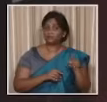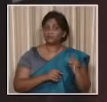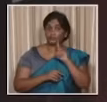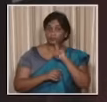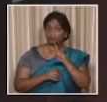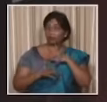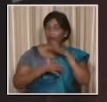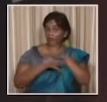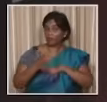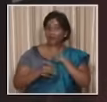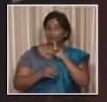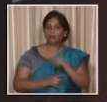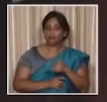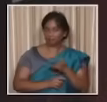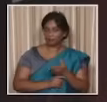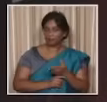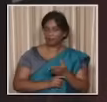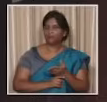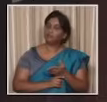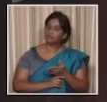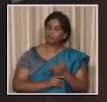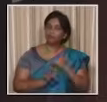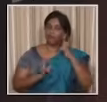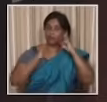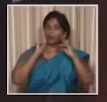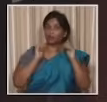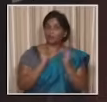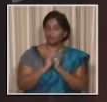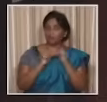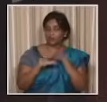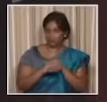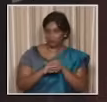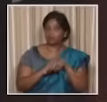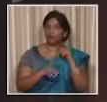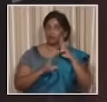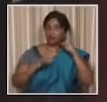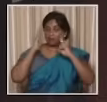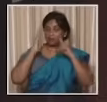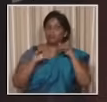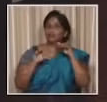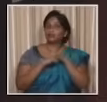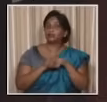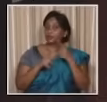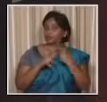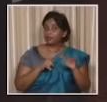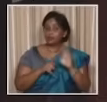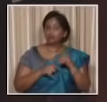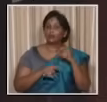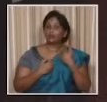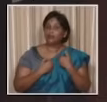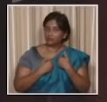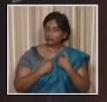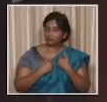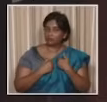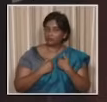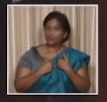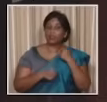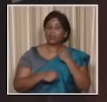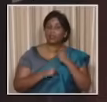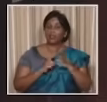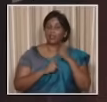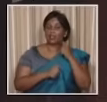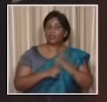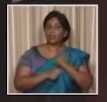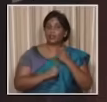ඒ අය කට උත්තර දීලා කියනවා මේ සෙලුන් එකේ අපි වැඩ කරා මේ සෙලුන් එකේ වැඩ කරා විතරක් නෙවෙයි අපි රාජේන්ද්‍ර